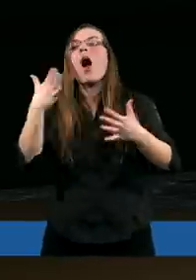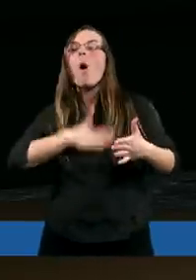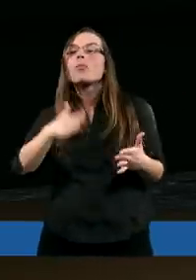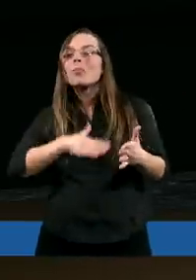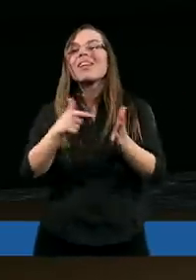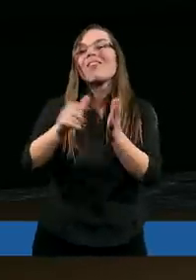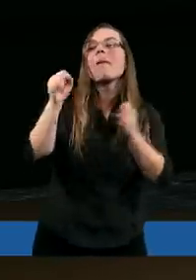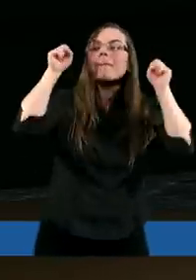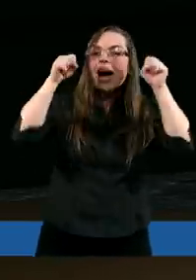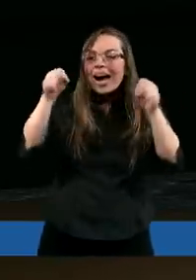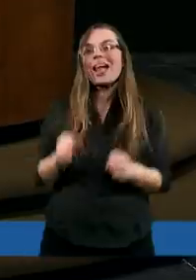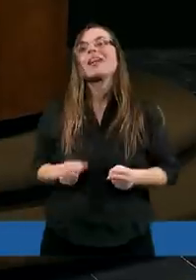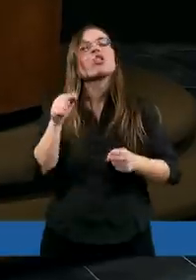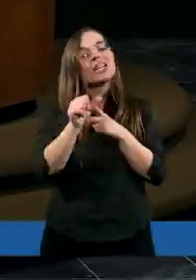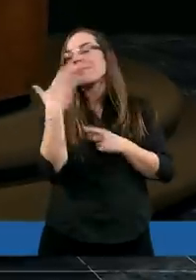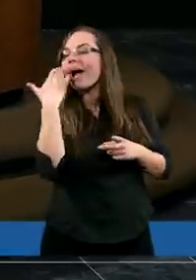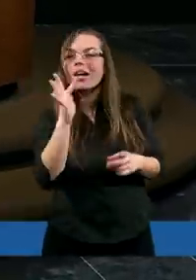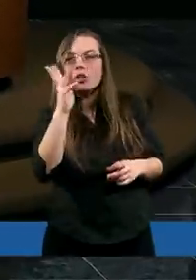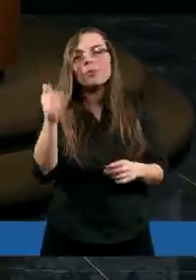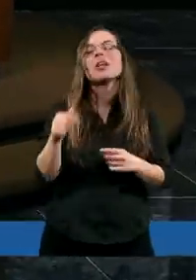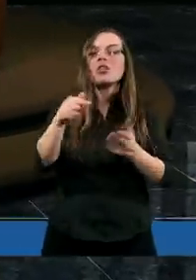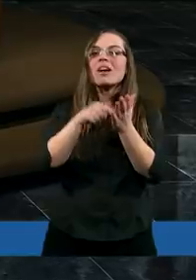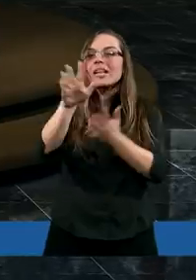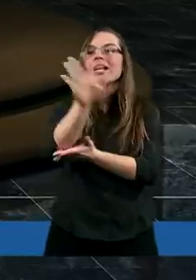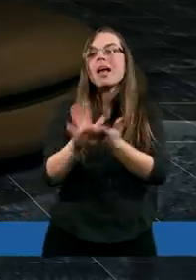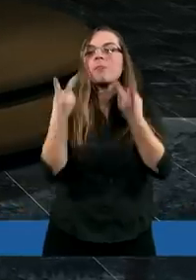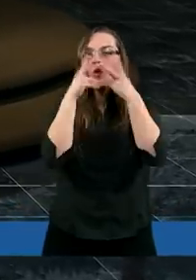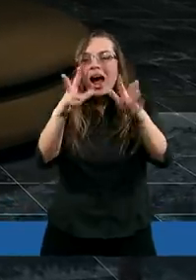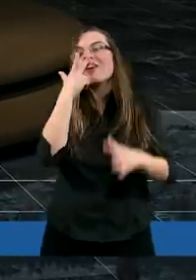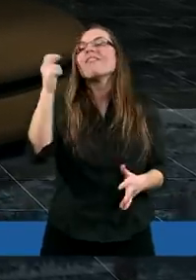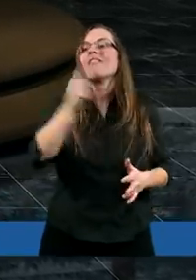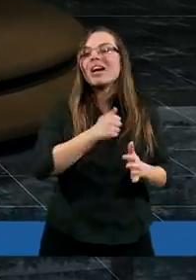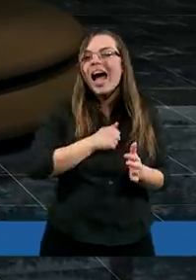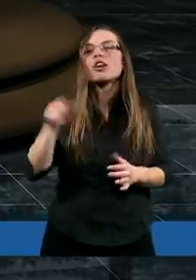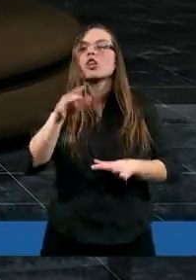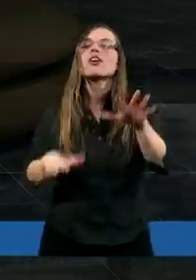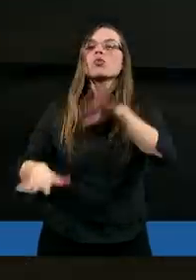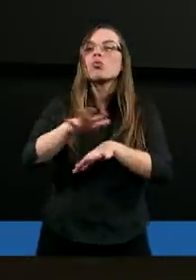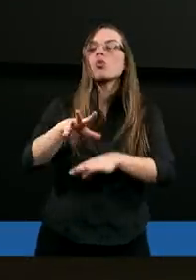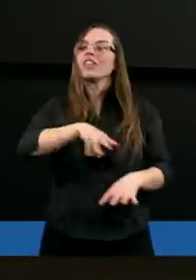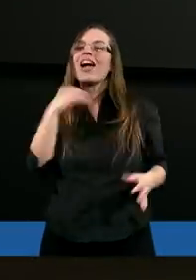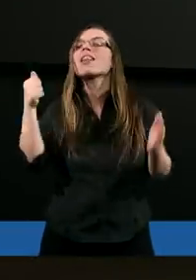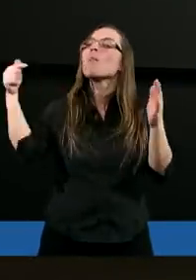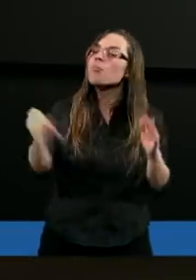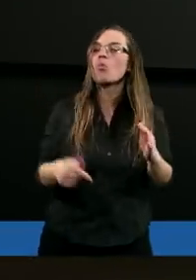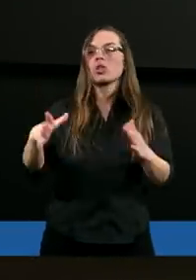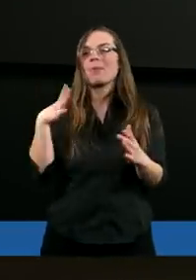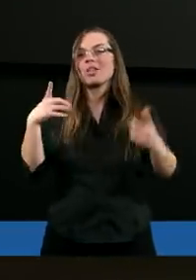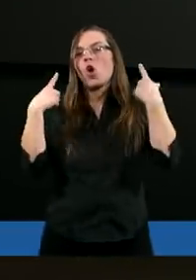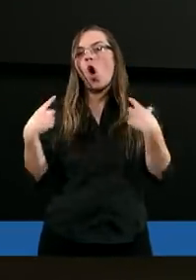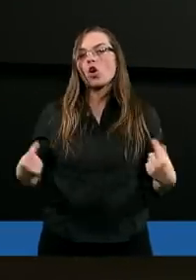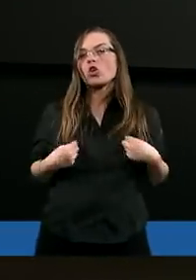Właśnie, to jest piękne, bo te teksty pokazują wyraźnie, że Duch Święty musi być osobą, i to pytanie